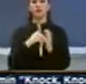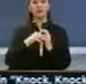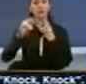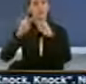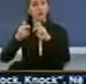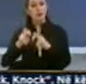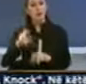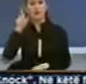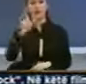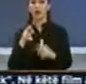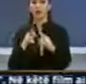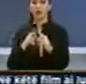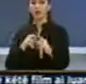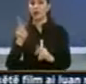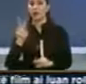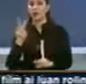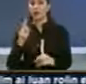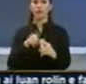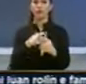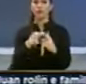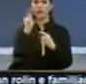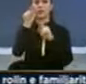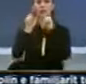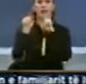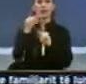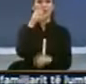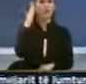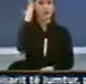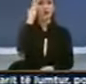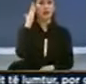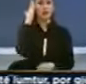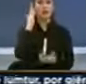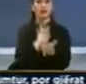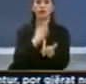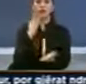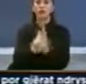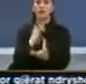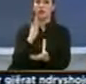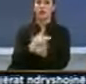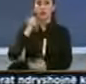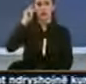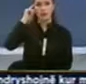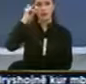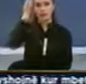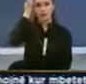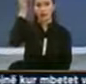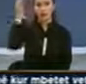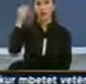me Vuçiçin, sepse ju ka bëu obsesion gjithkohën flitni për Vuçiçin. Ky